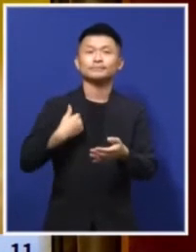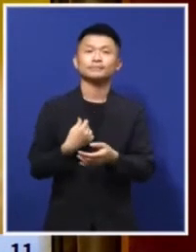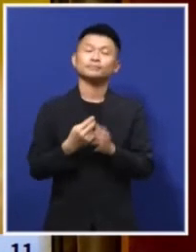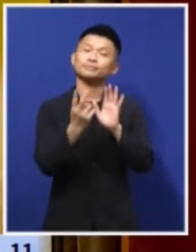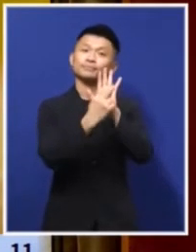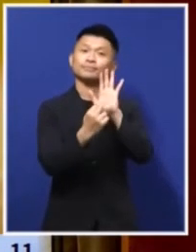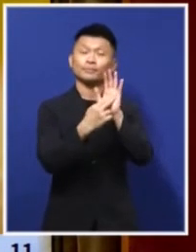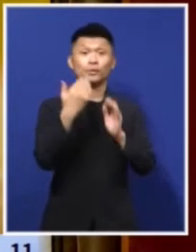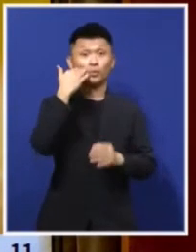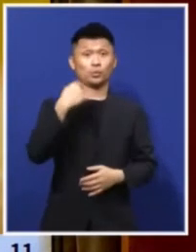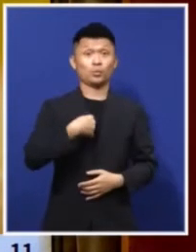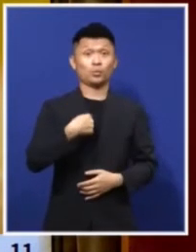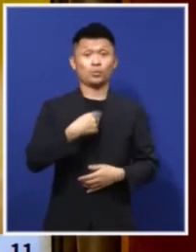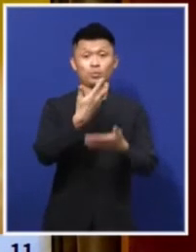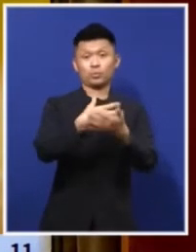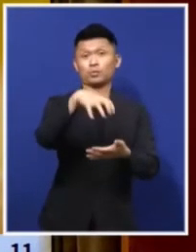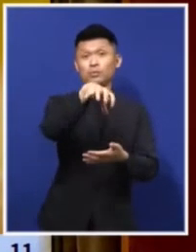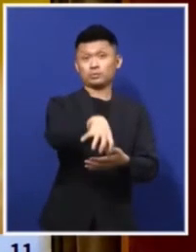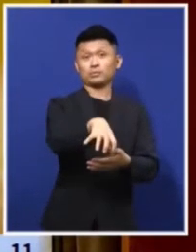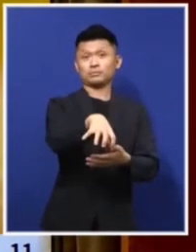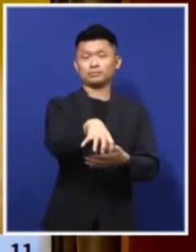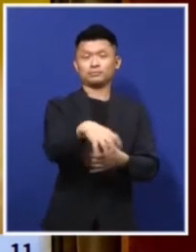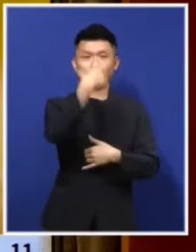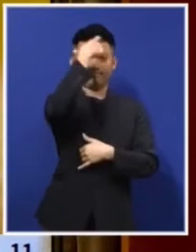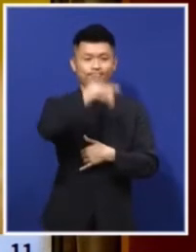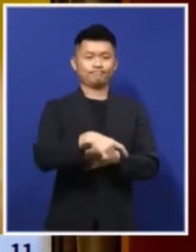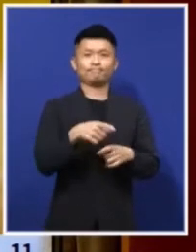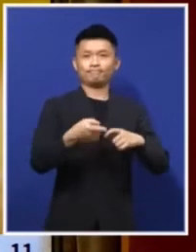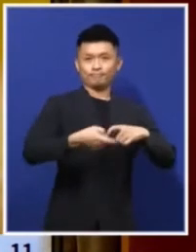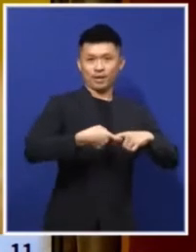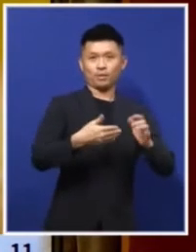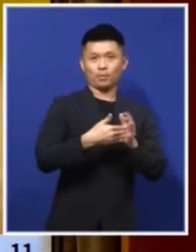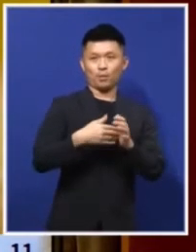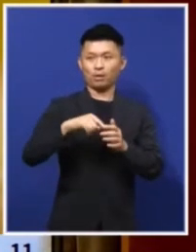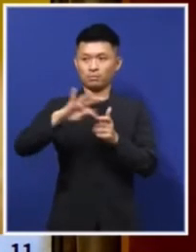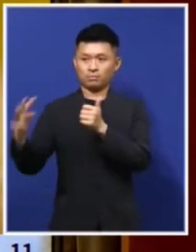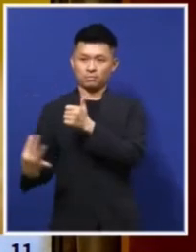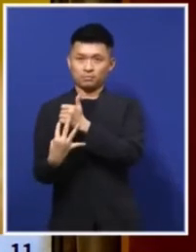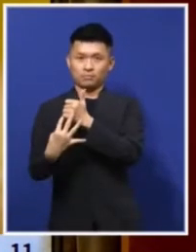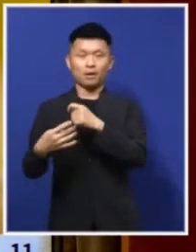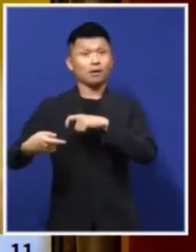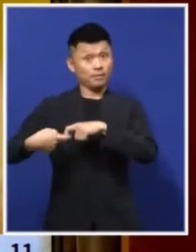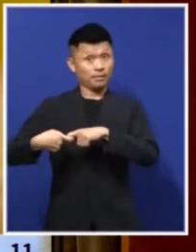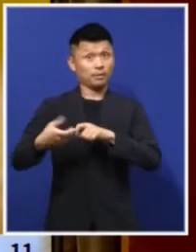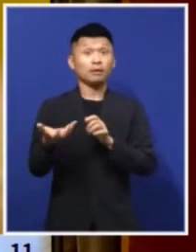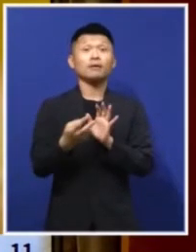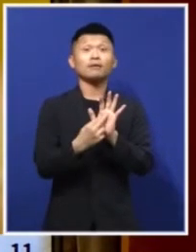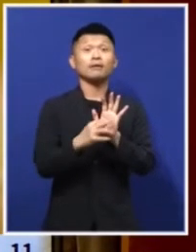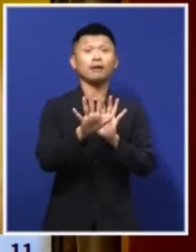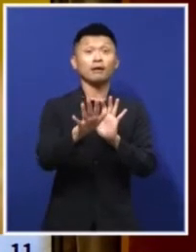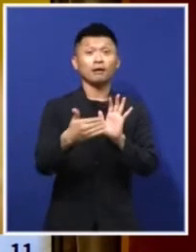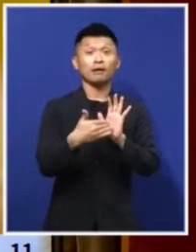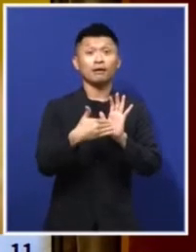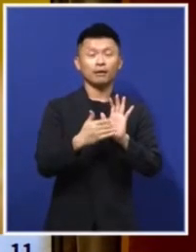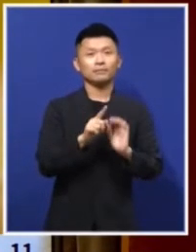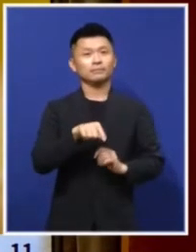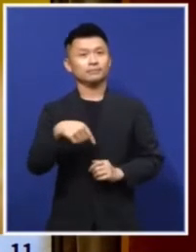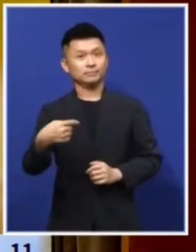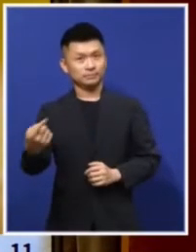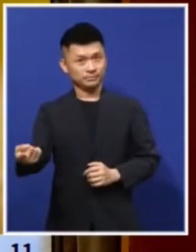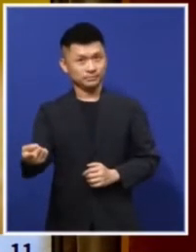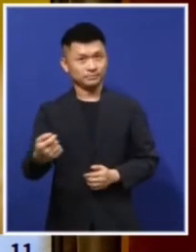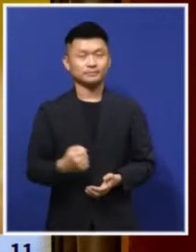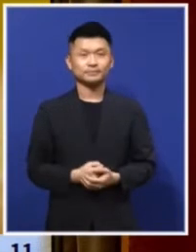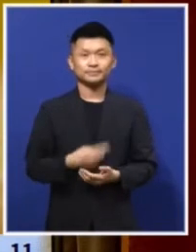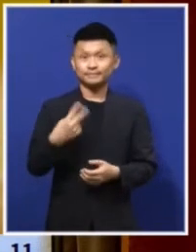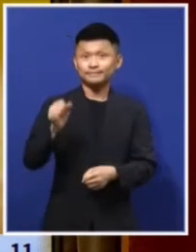如果我是在网站上面做个人绑定，然后再共同绑定，这个刚才有解释过之后，那接下来呢，我们会